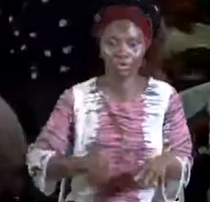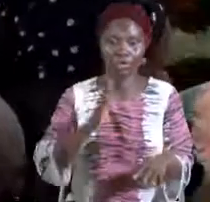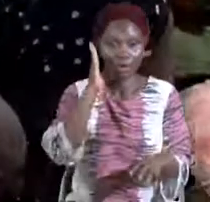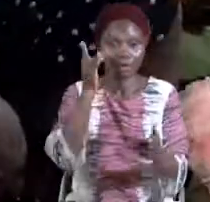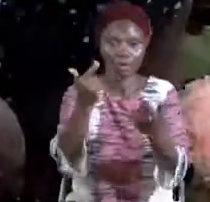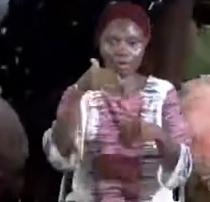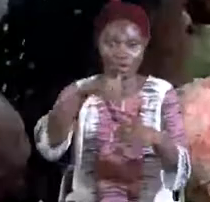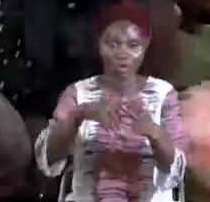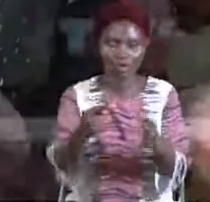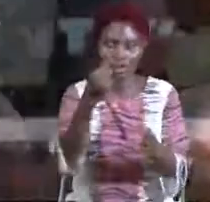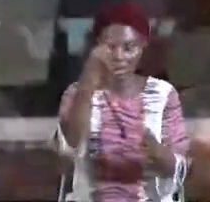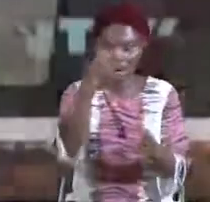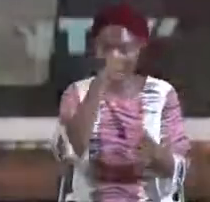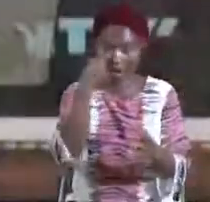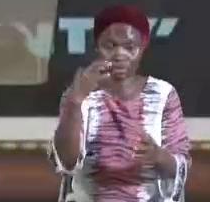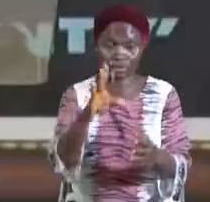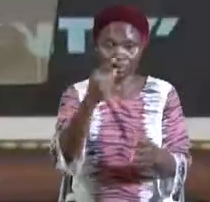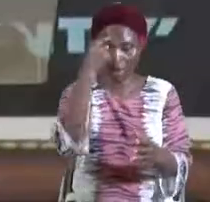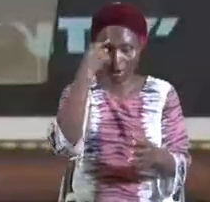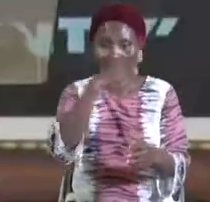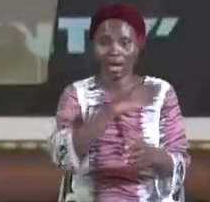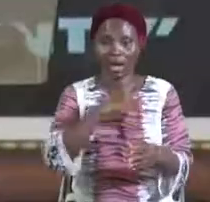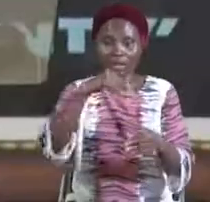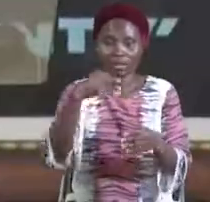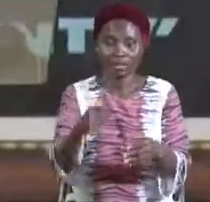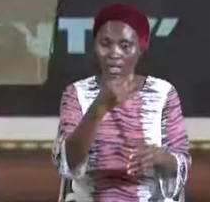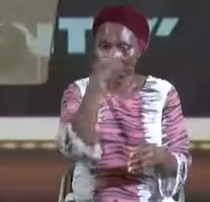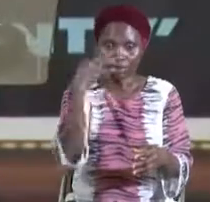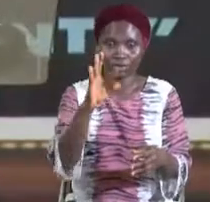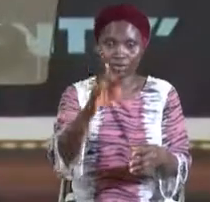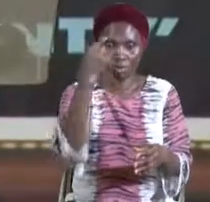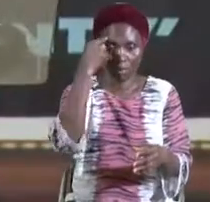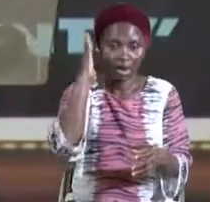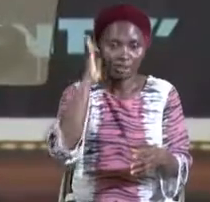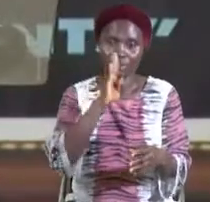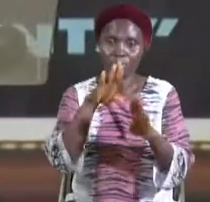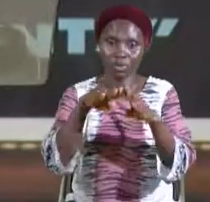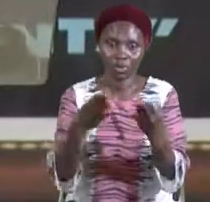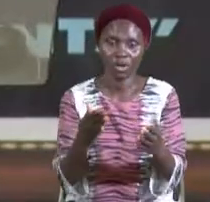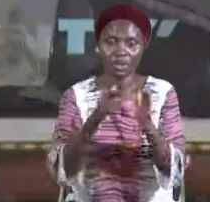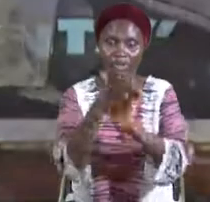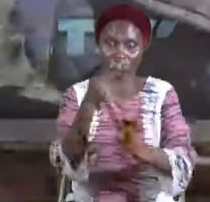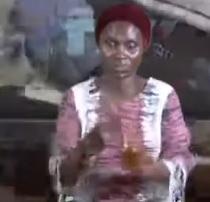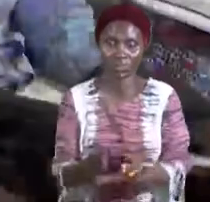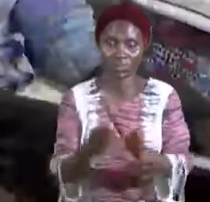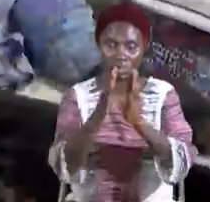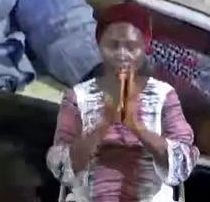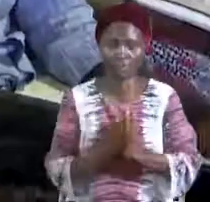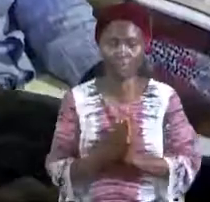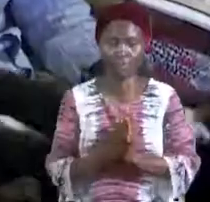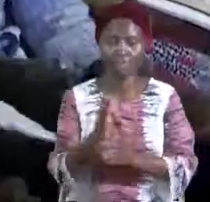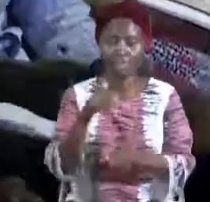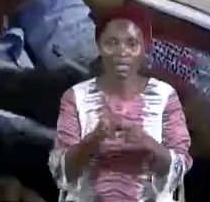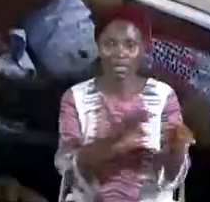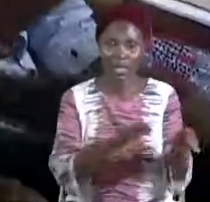et dans les yeux de ton cœur. Et les yeux de ton cœur seront ouverts au nom de Jésus.